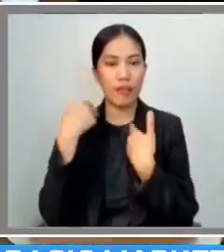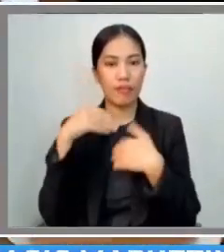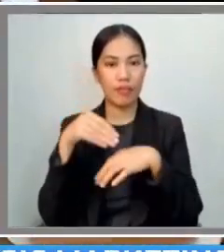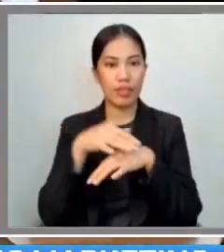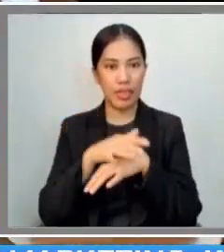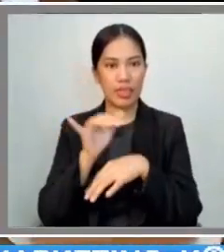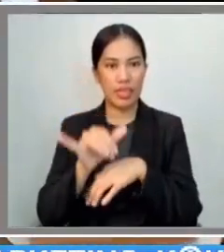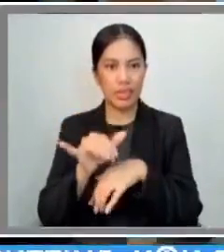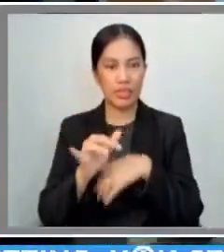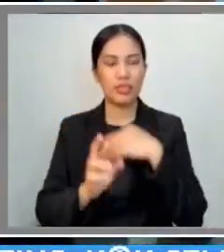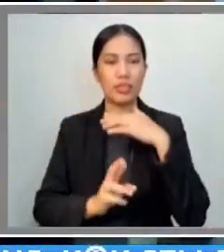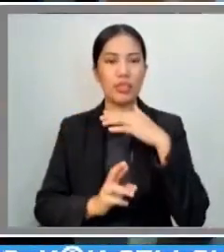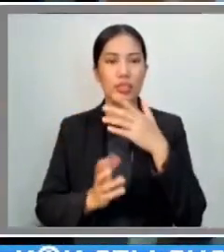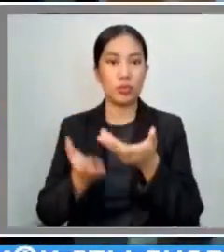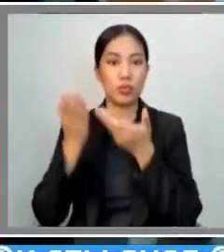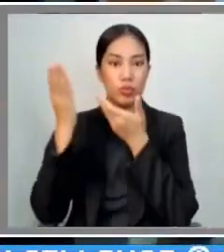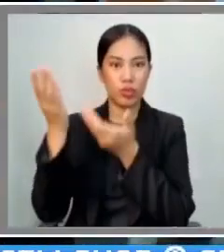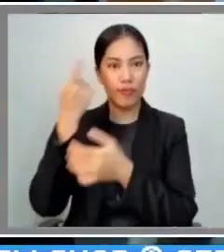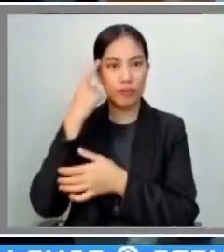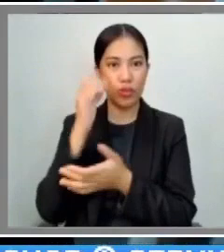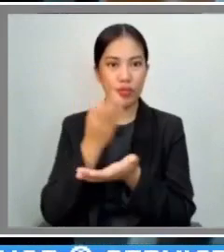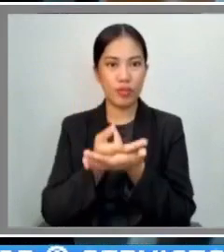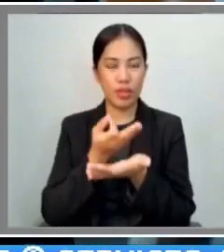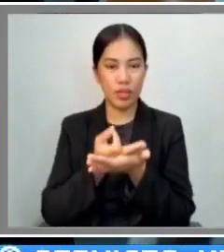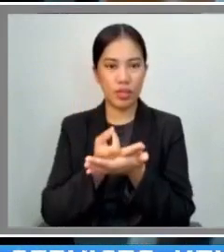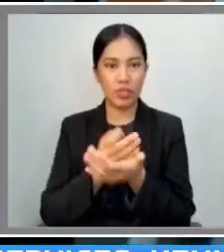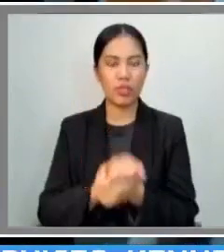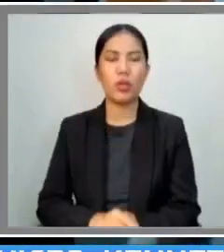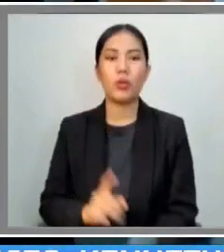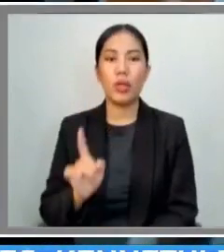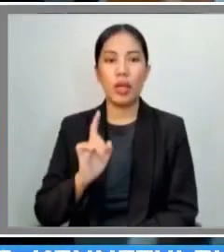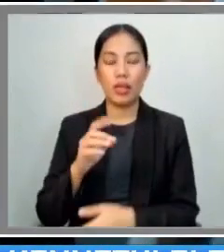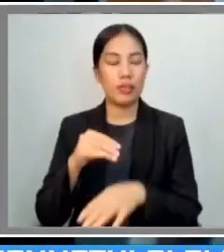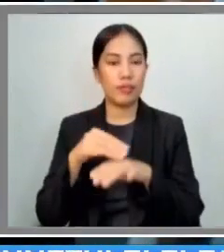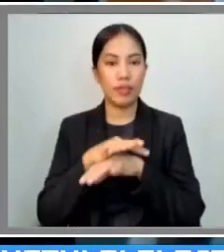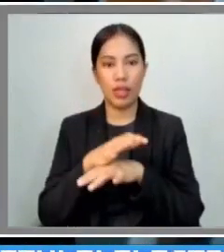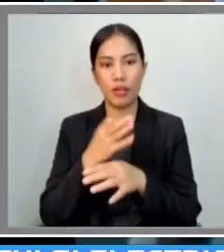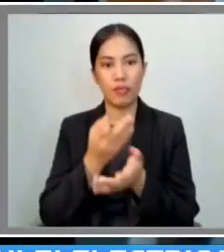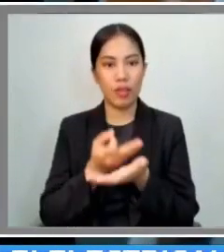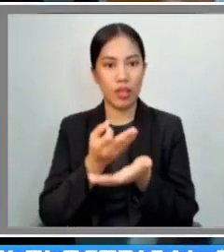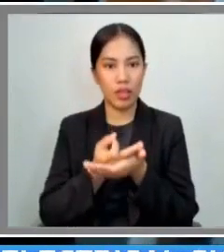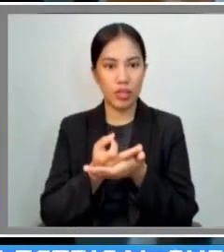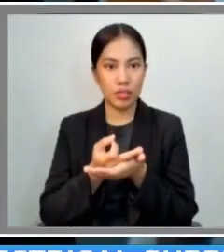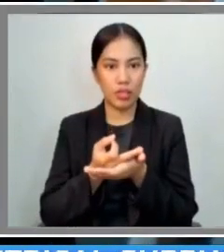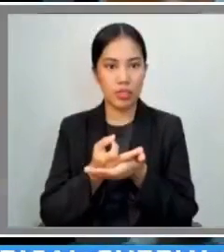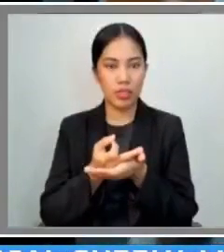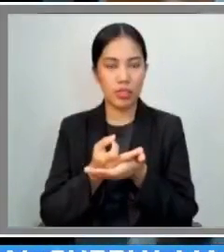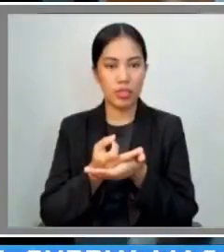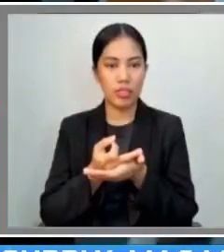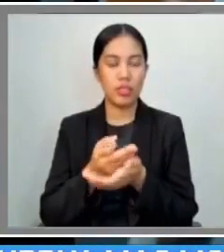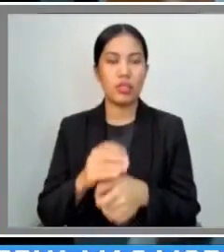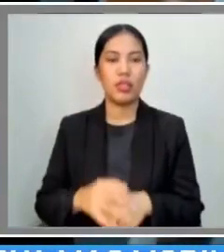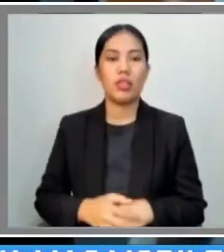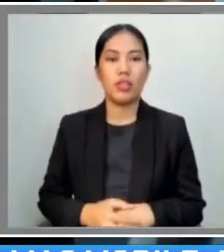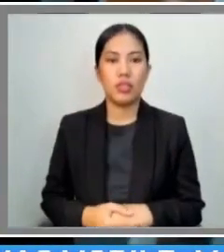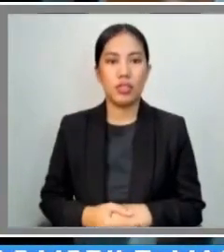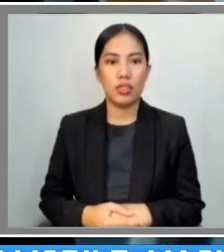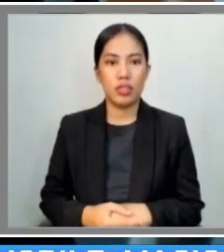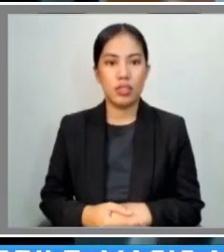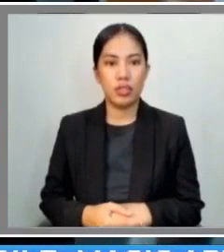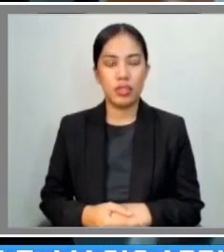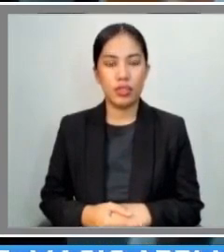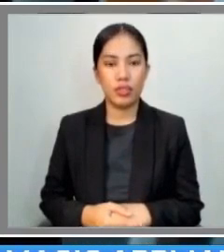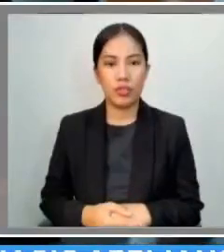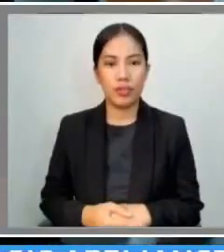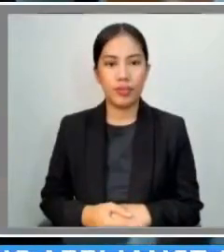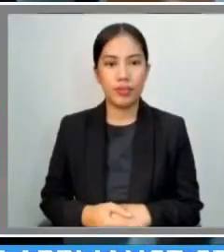kanilang pondo the effect on the fun life if we apply one grade higher salary for retirement benefits will be